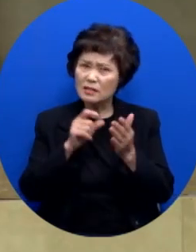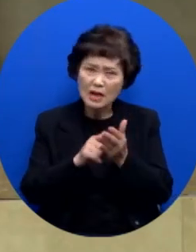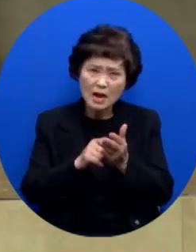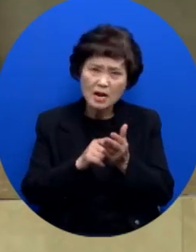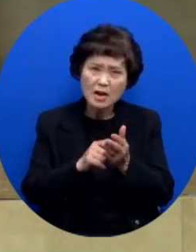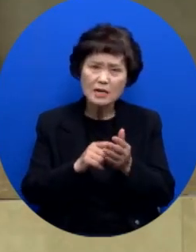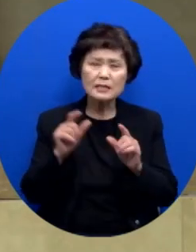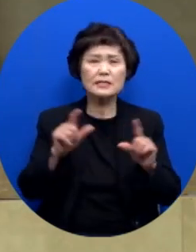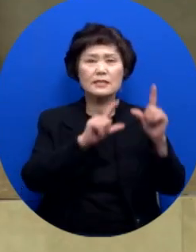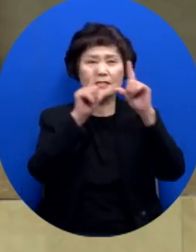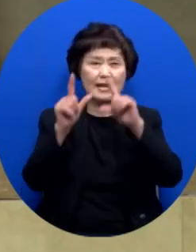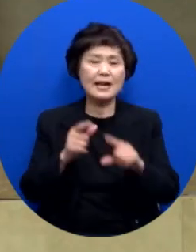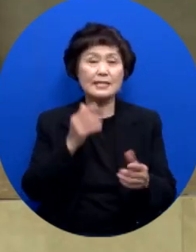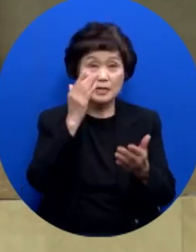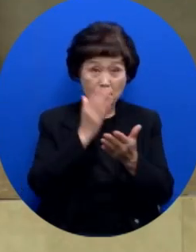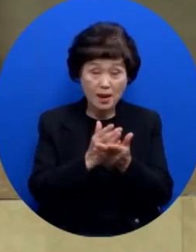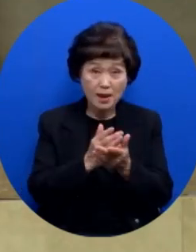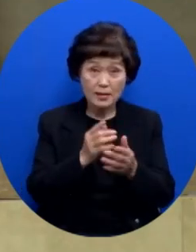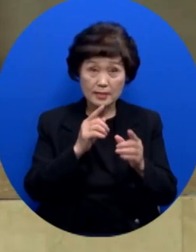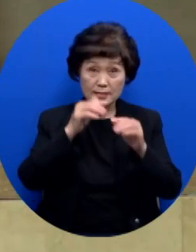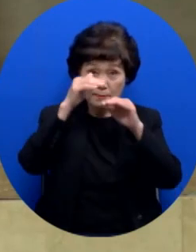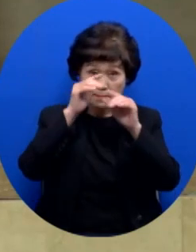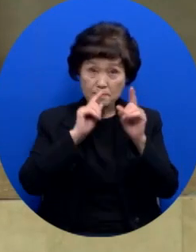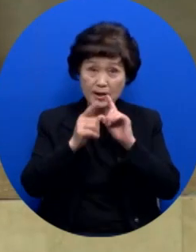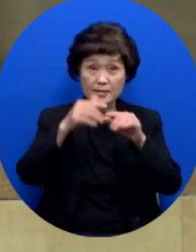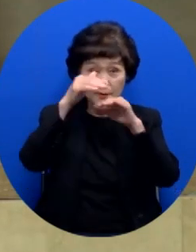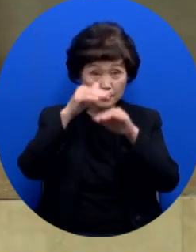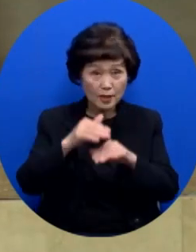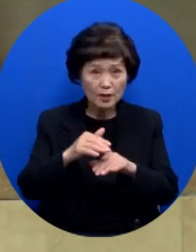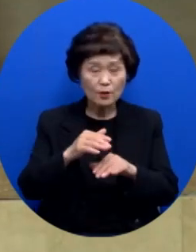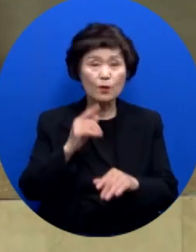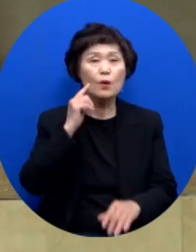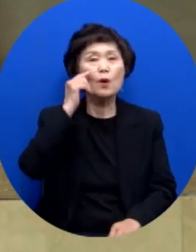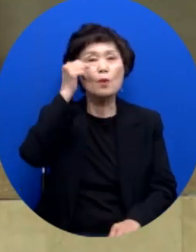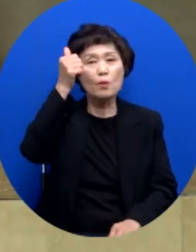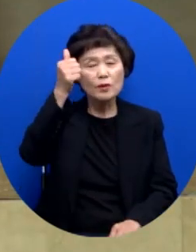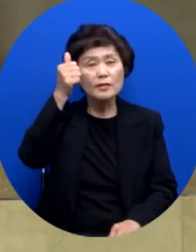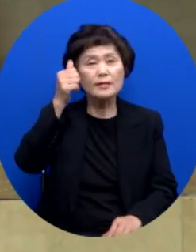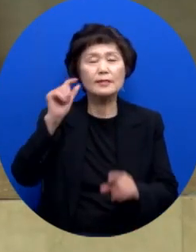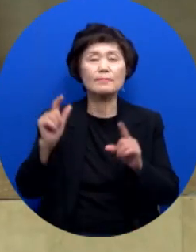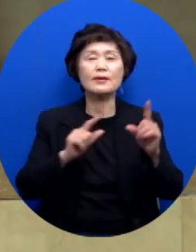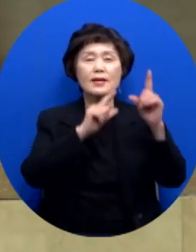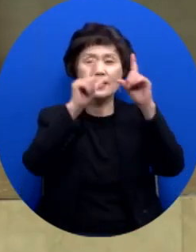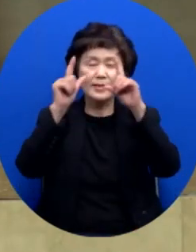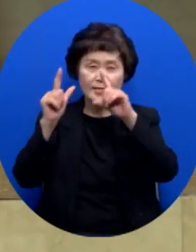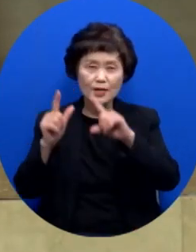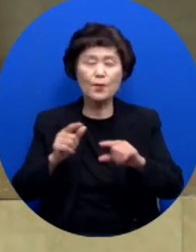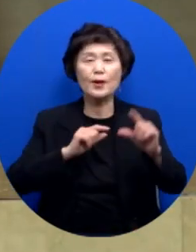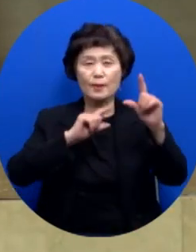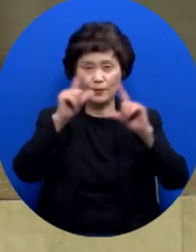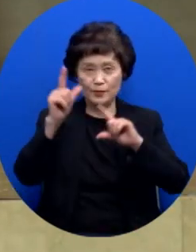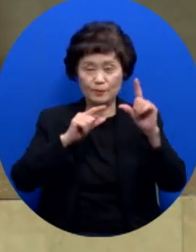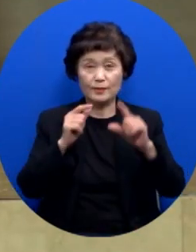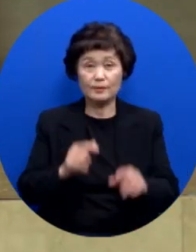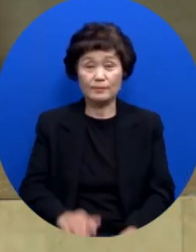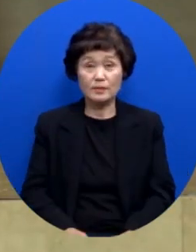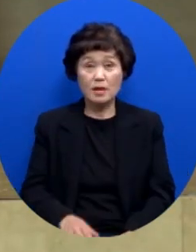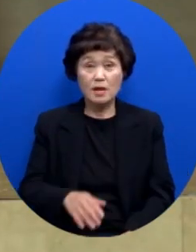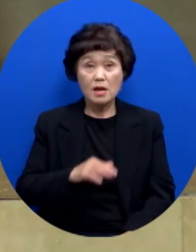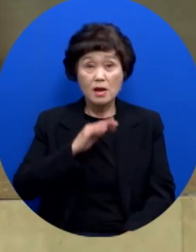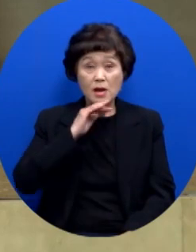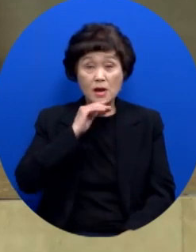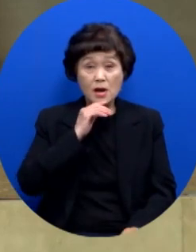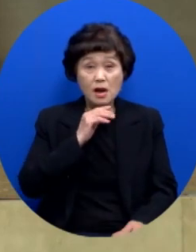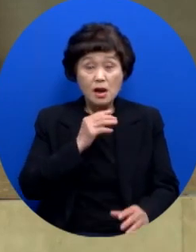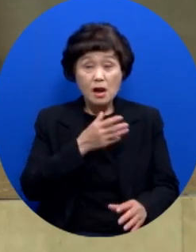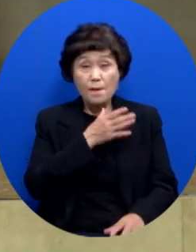목사님 당신의 삶 자체였습니다. 그래서 굉장히 80이 넘으신 노구에도 불구하고 온